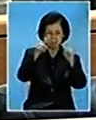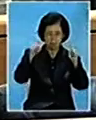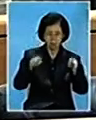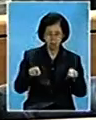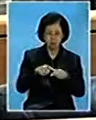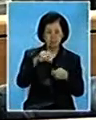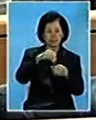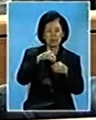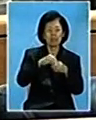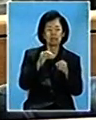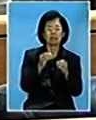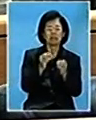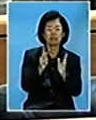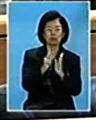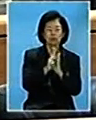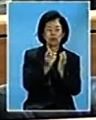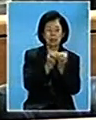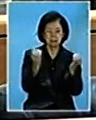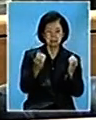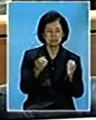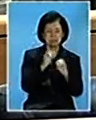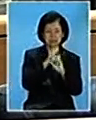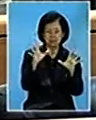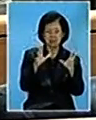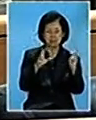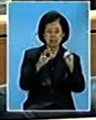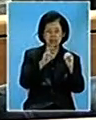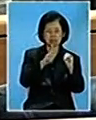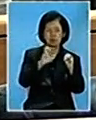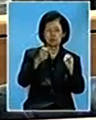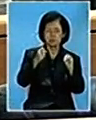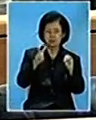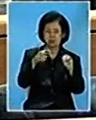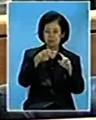รัฐธรรมนูญชัดเจนตั้งแต่มาตรา212ถึงมาตรา215